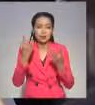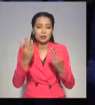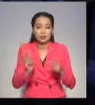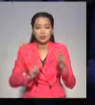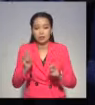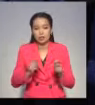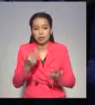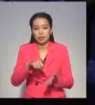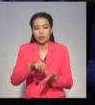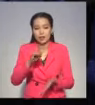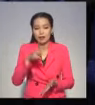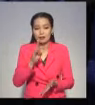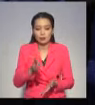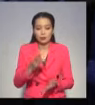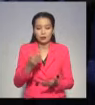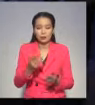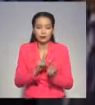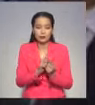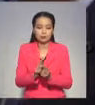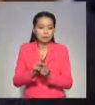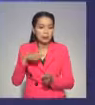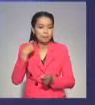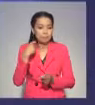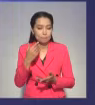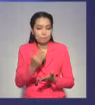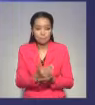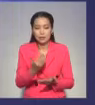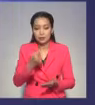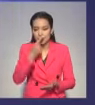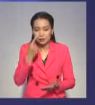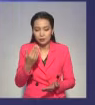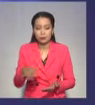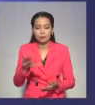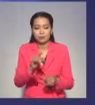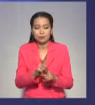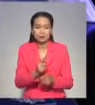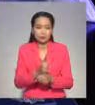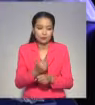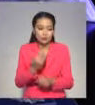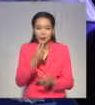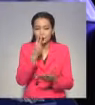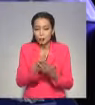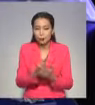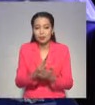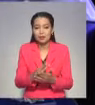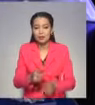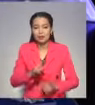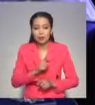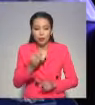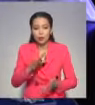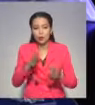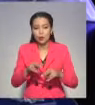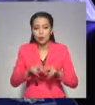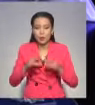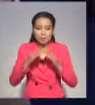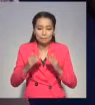уже члены АНК спешат на встречу с президентом. То ли от волнения, то ли от желания поскорее увидеться, прибыли гости столицы в